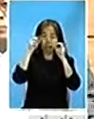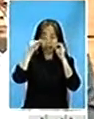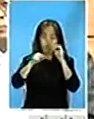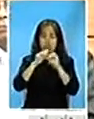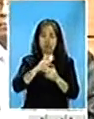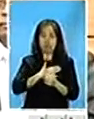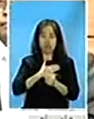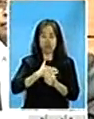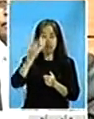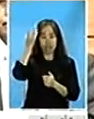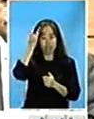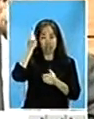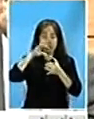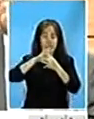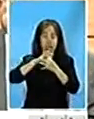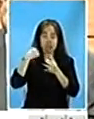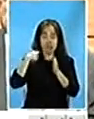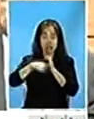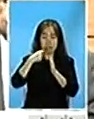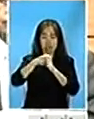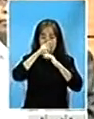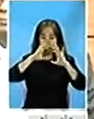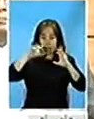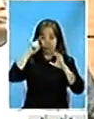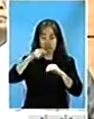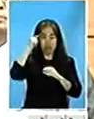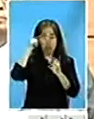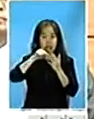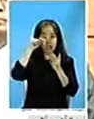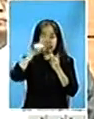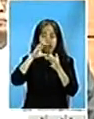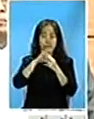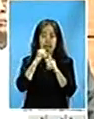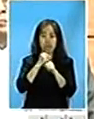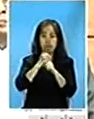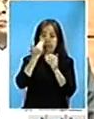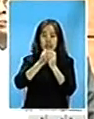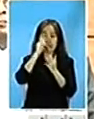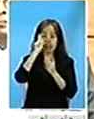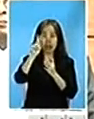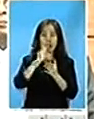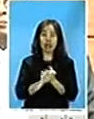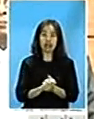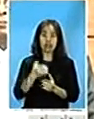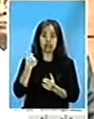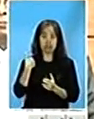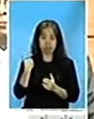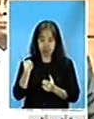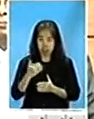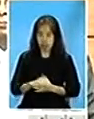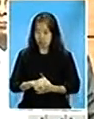ที่ผมมีความกังวลและเป็นสาเหตุที่รัฐบาลควรที่จะคำนึงถึงภาระหนี้สาธารณะด้วยแต่ผมขอกลับมา